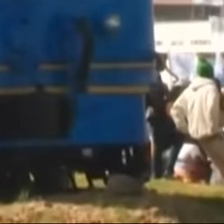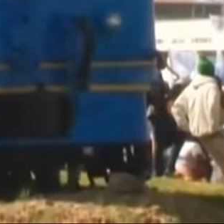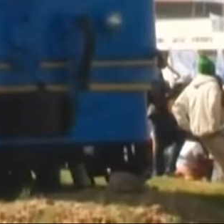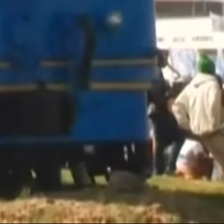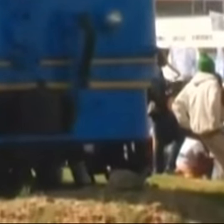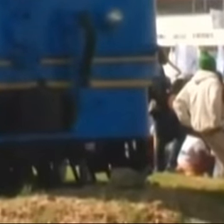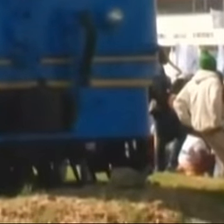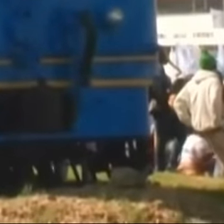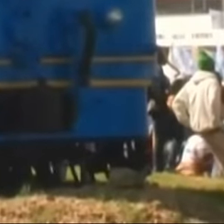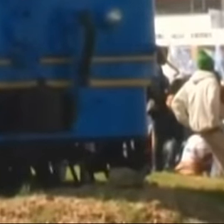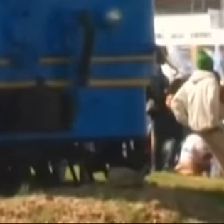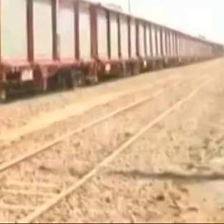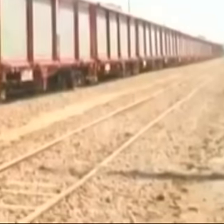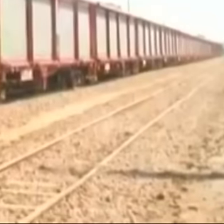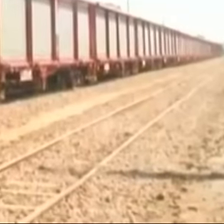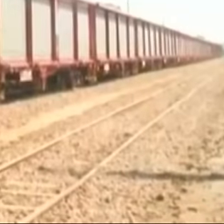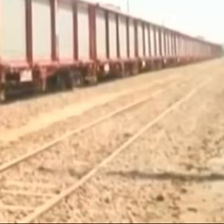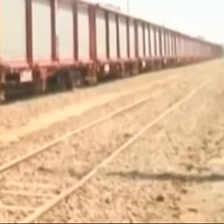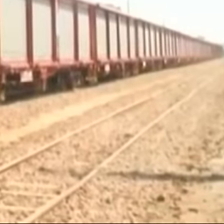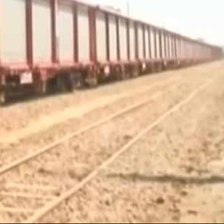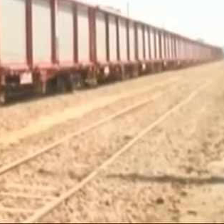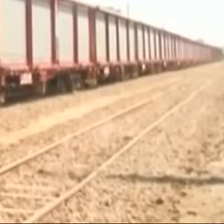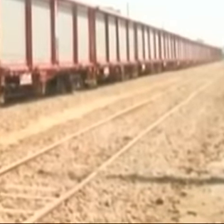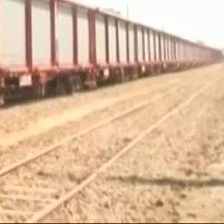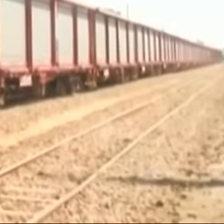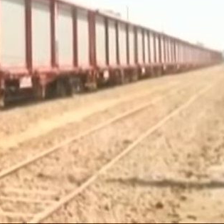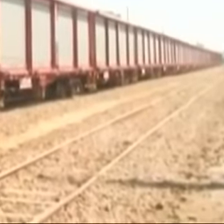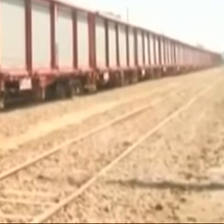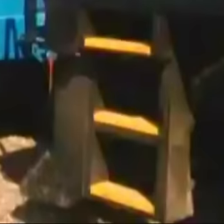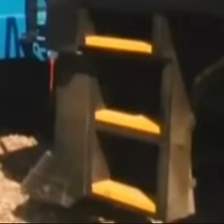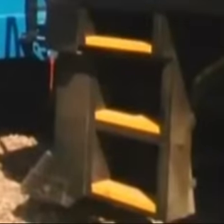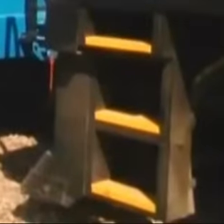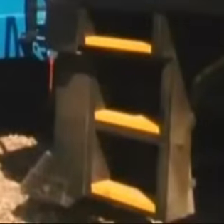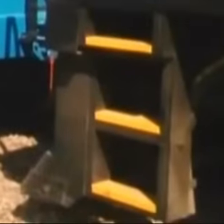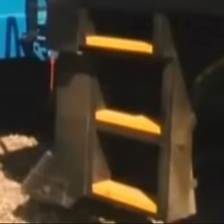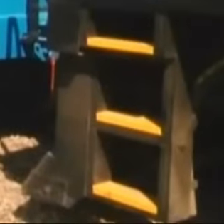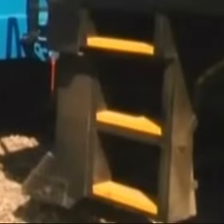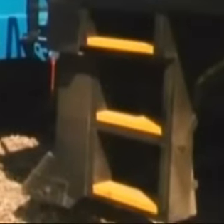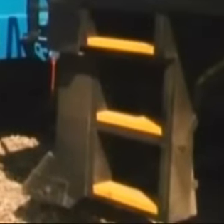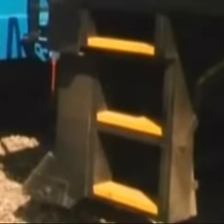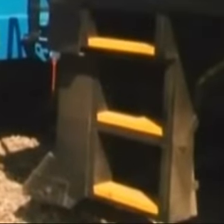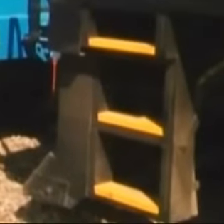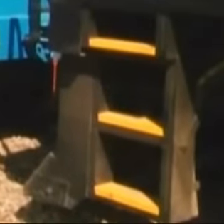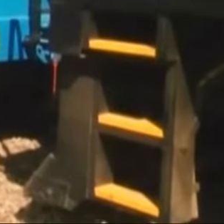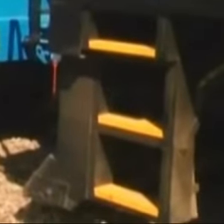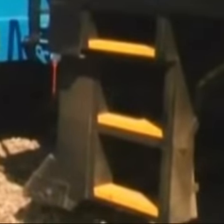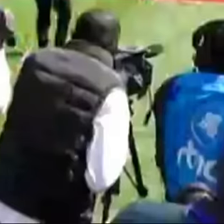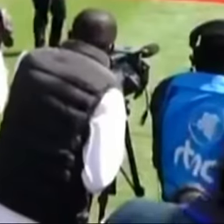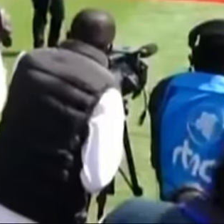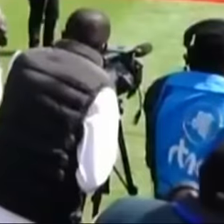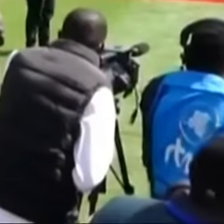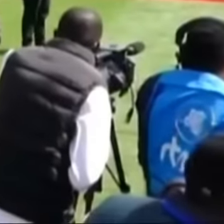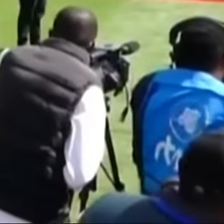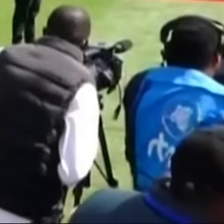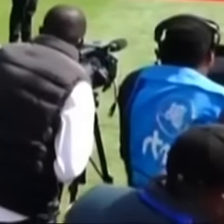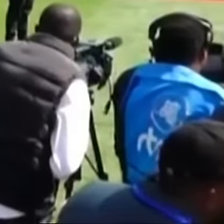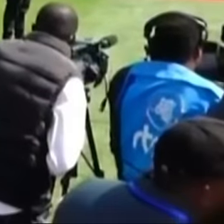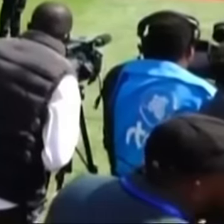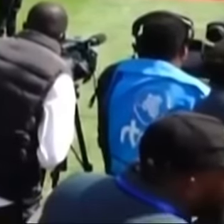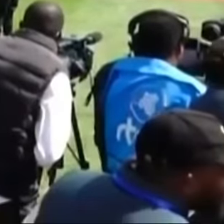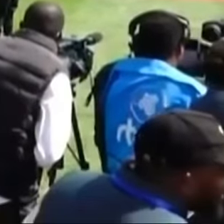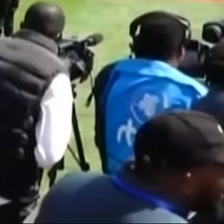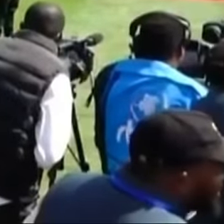centaine de wagons du service national ont été officiellement mis en service ce jeudi 20 juin 2024 à Lubumbashi lors d'une